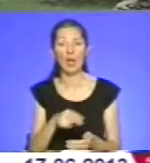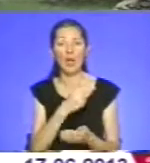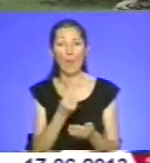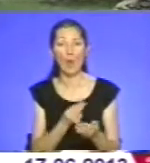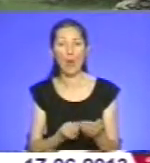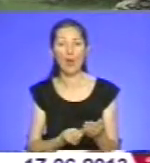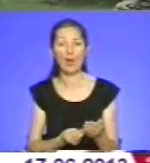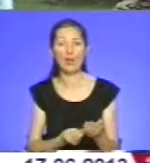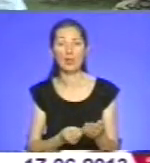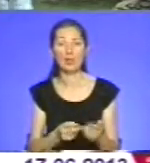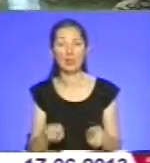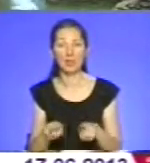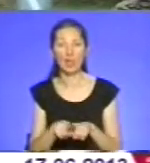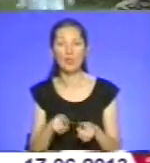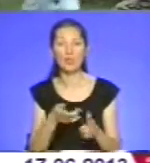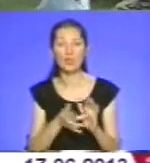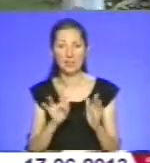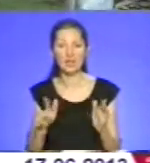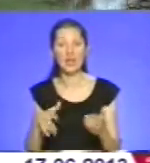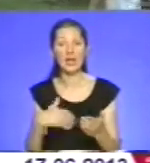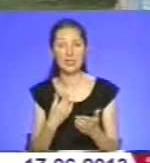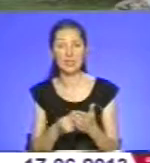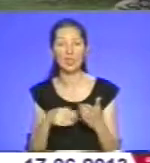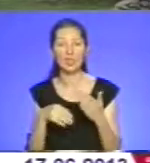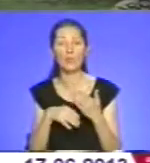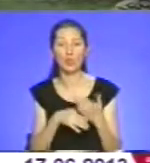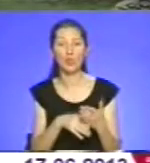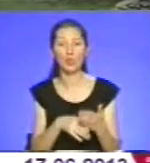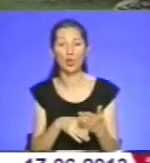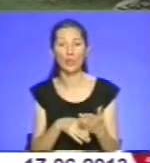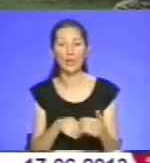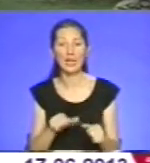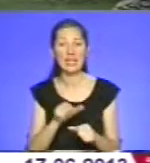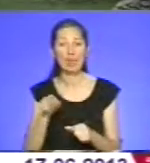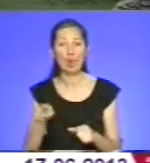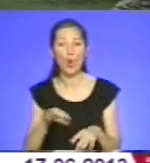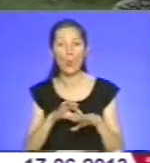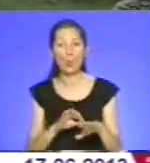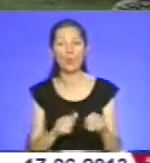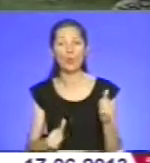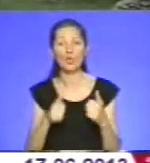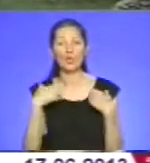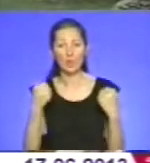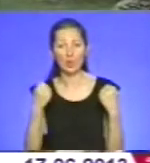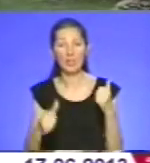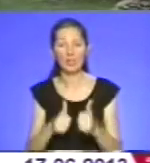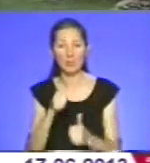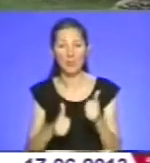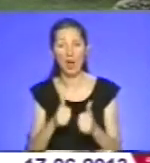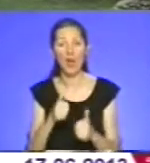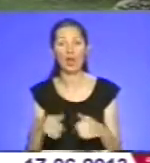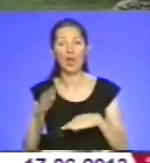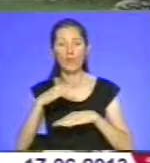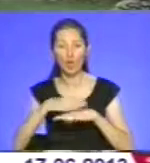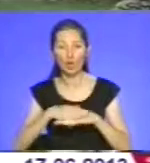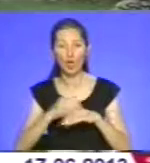малювання на теж на стіклі, але своїм уже методом, своїм способом. Крім цього, ми проводимо спортивні змагання, інтеграційні вечори,